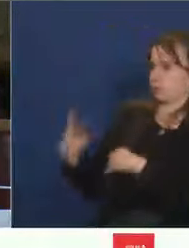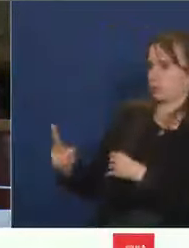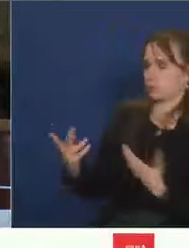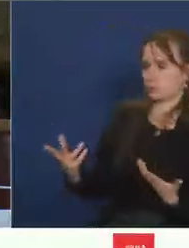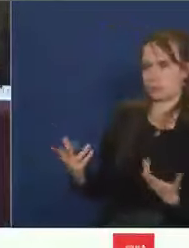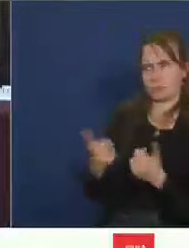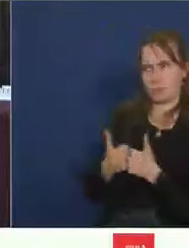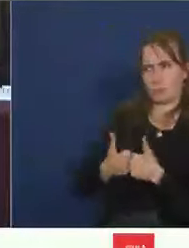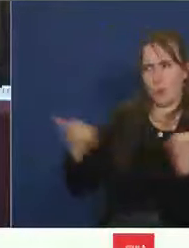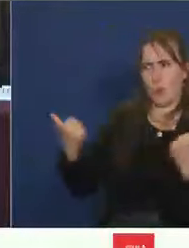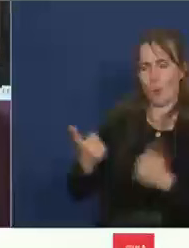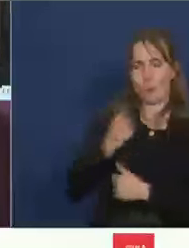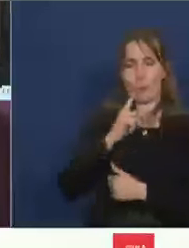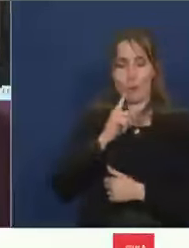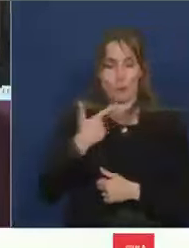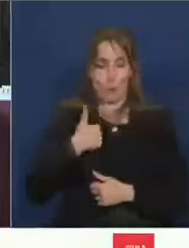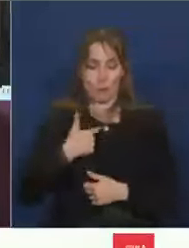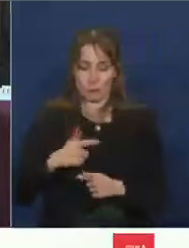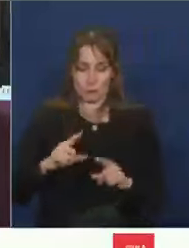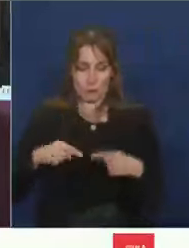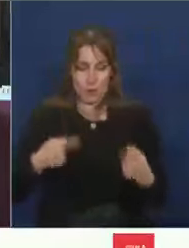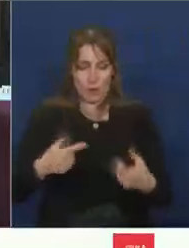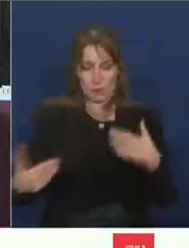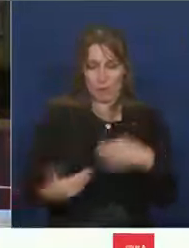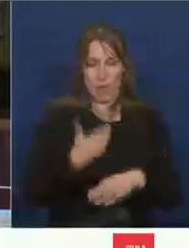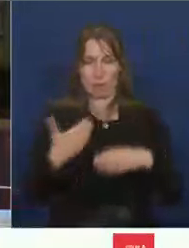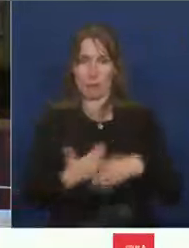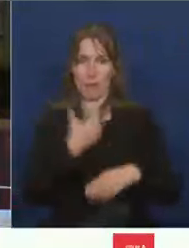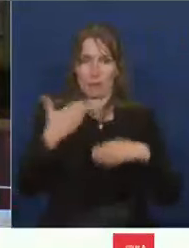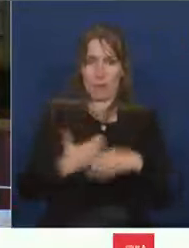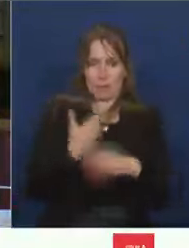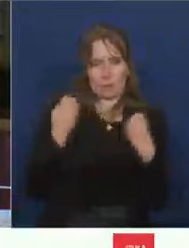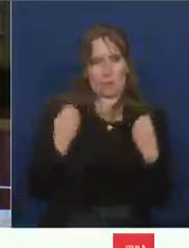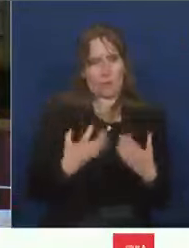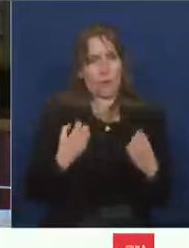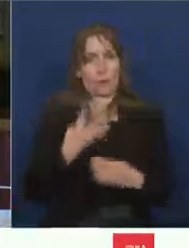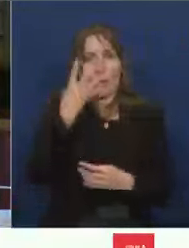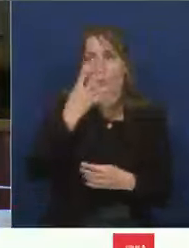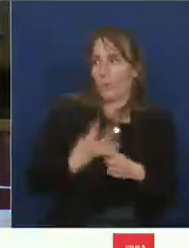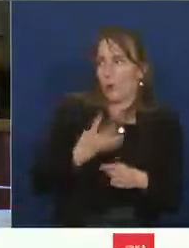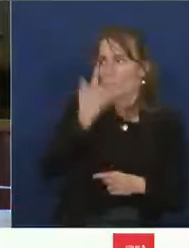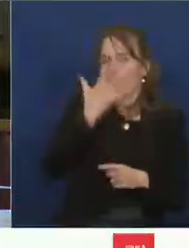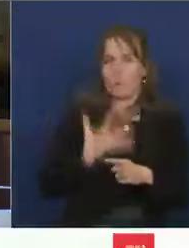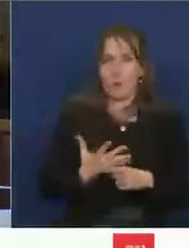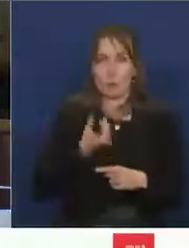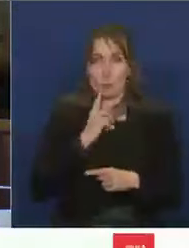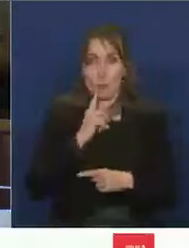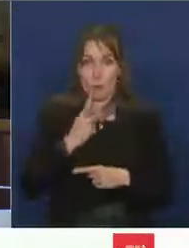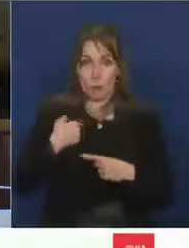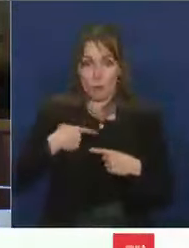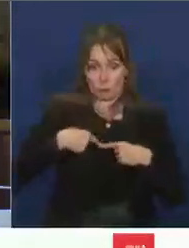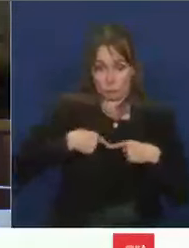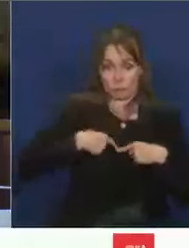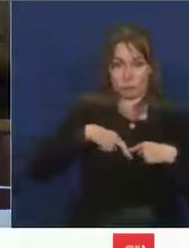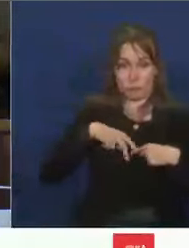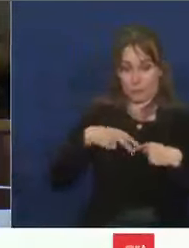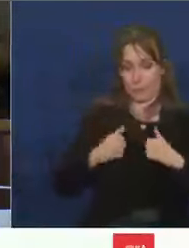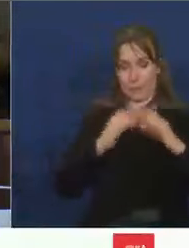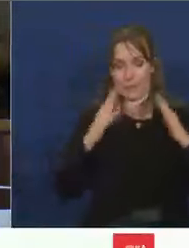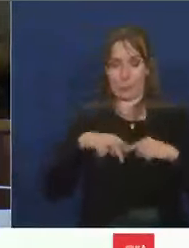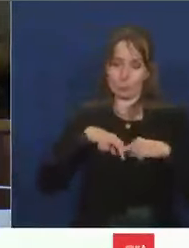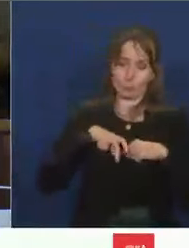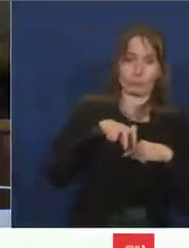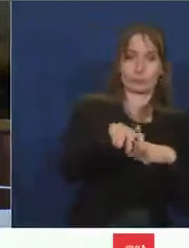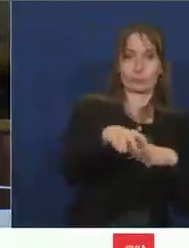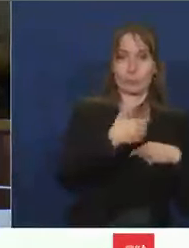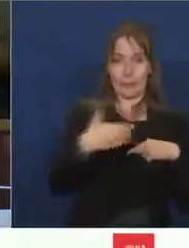par jour, ou 5 fois par jour, ou 6 fois d'ailleurs peut-être, plus souvent que vous en tout cas, puisque c'est mon itinéraire de domicile à la mairie, et je suis